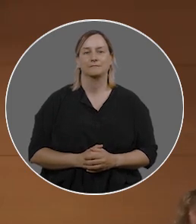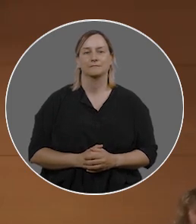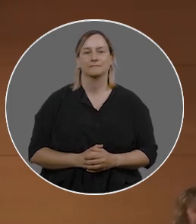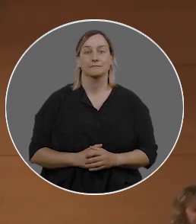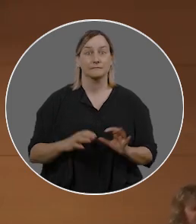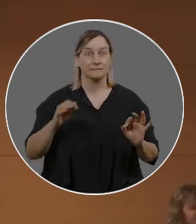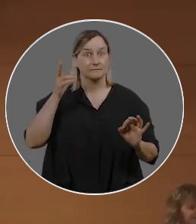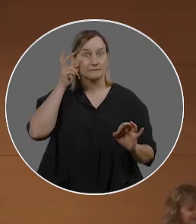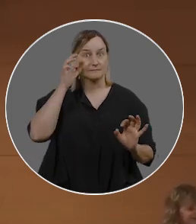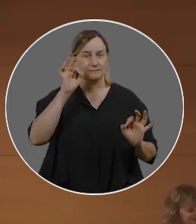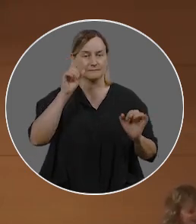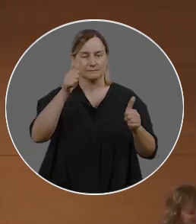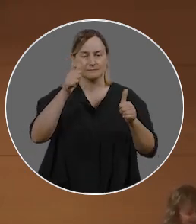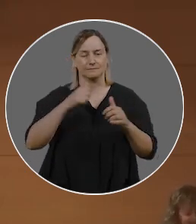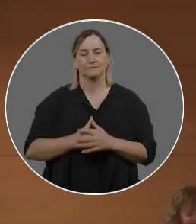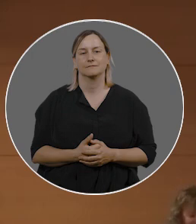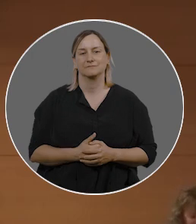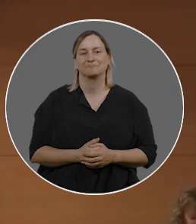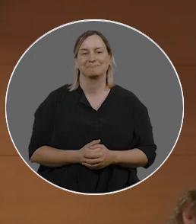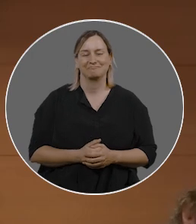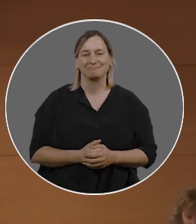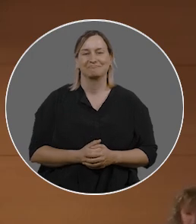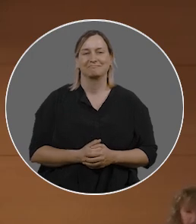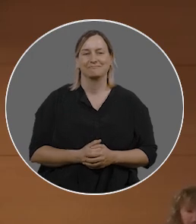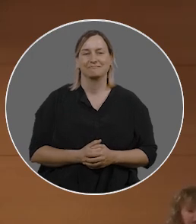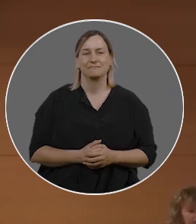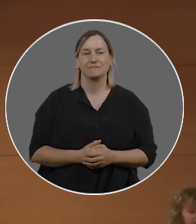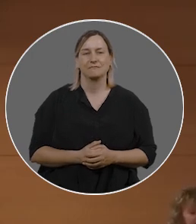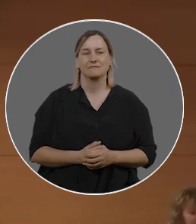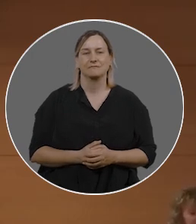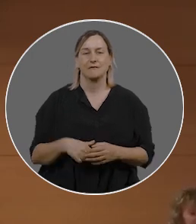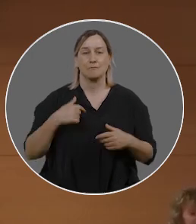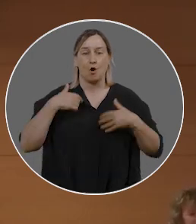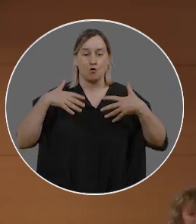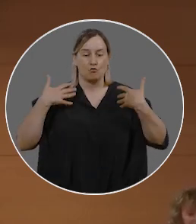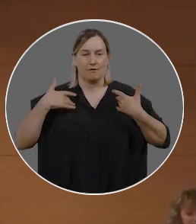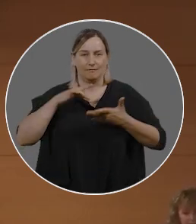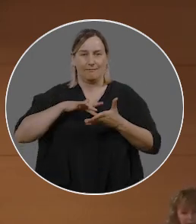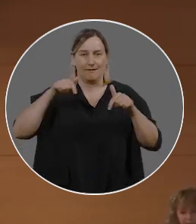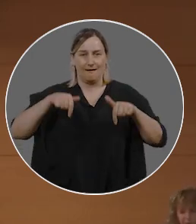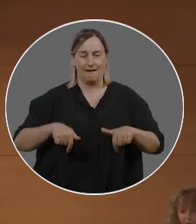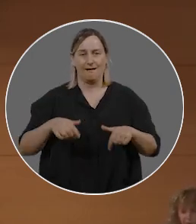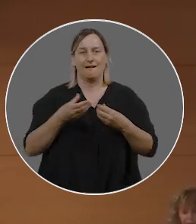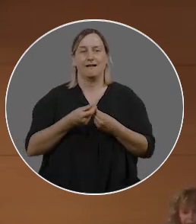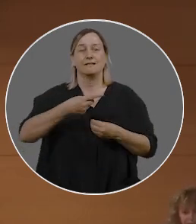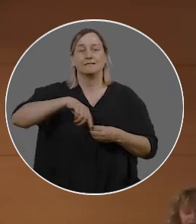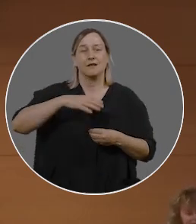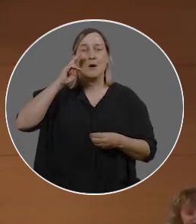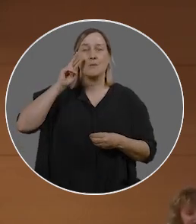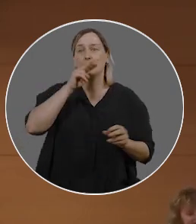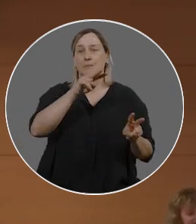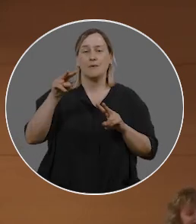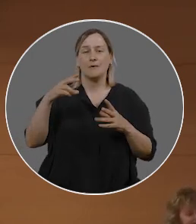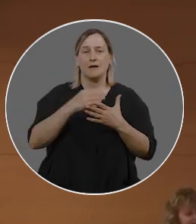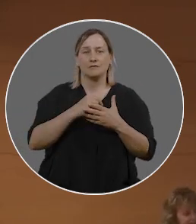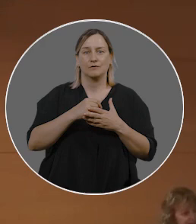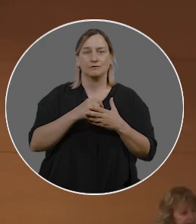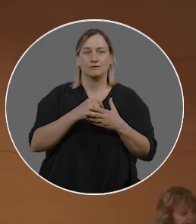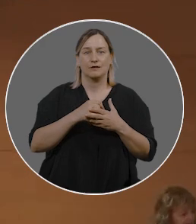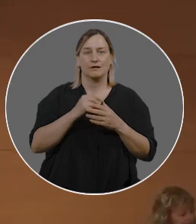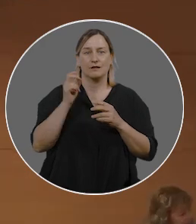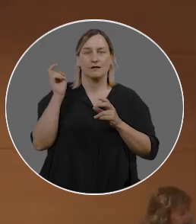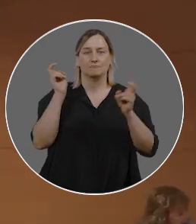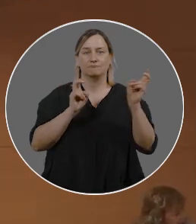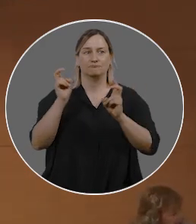Ara se'n sent? Sí, sí, ara sí, ara sí. Molt bé. Doncs, bueno, molt contenta d'estar avui aquí amb vosaltres i de veure tota aquesta afluència i interès